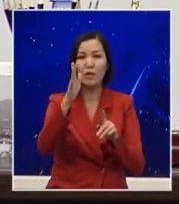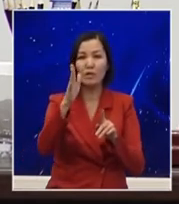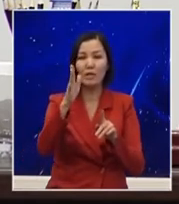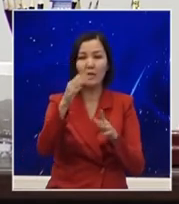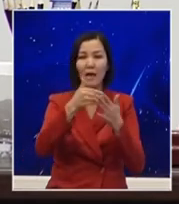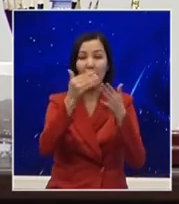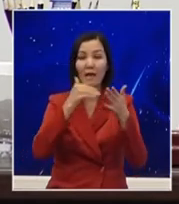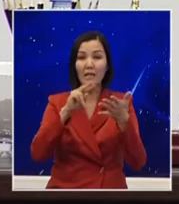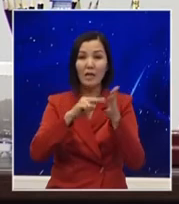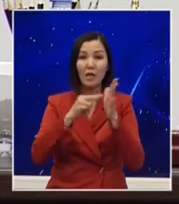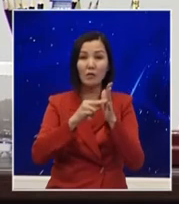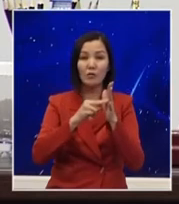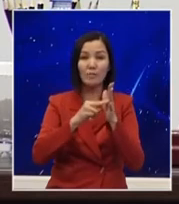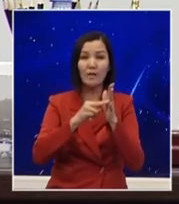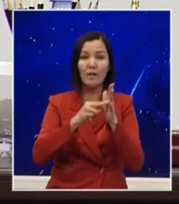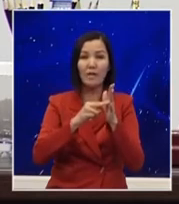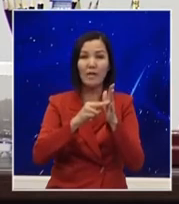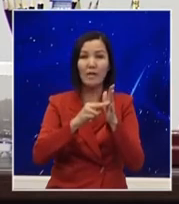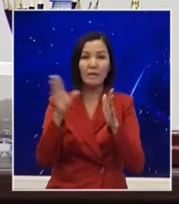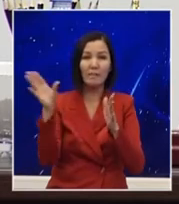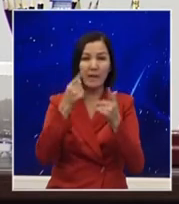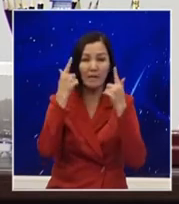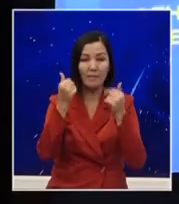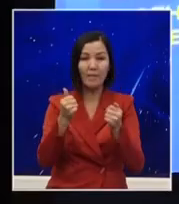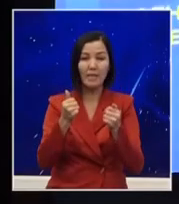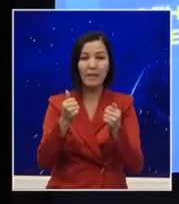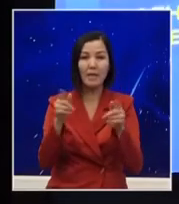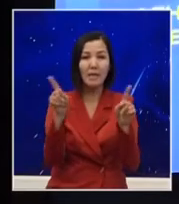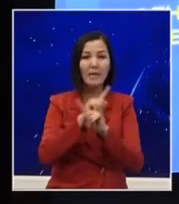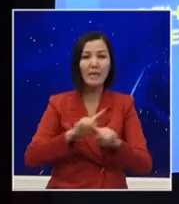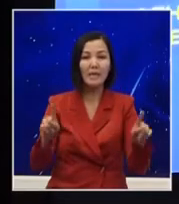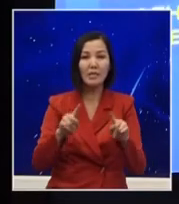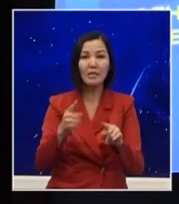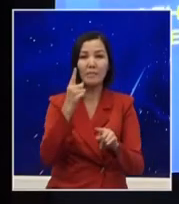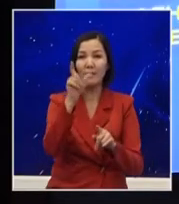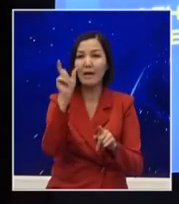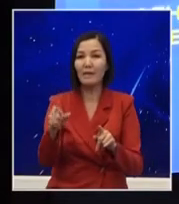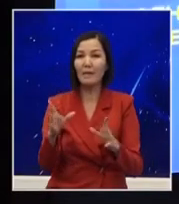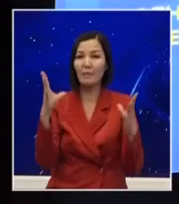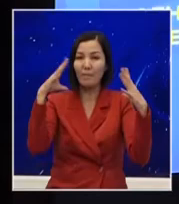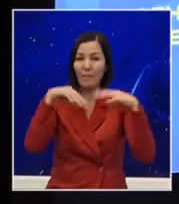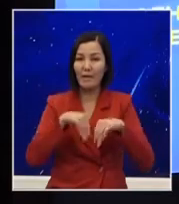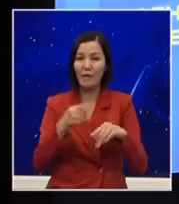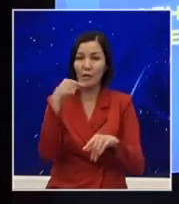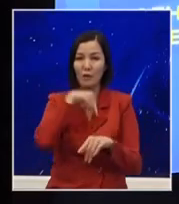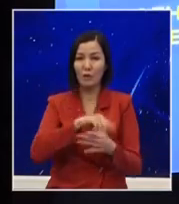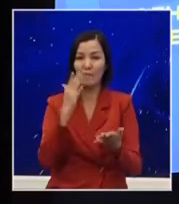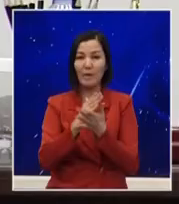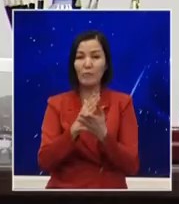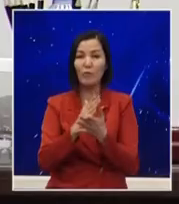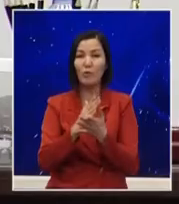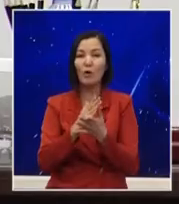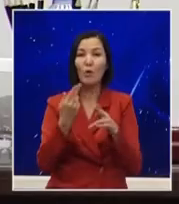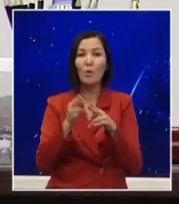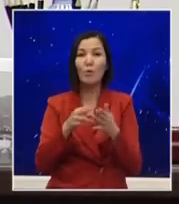болжай білетін көрегендік қасиеті. Мұндай айрықша қабілеттердің бір адамның бойында тоғысуы өте сирек құбылыс. Ол